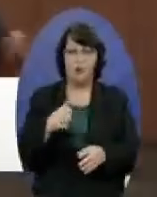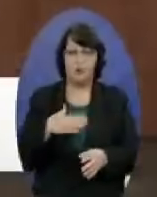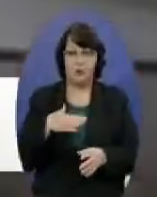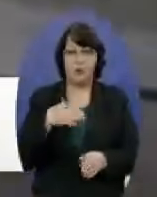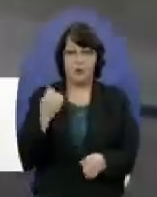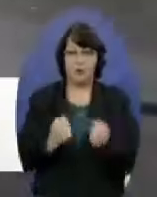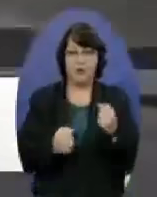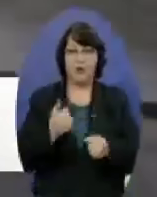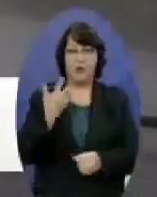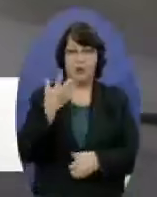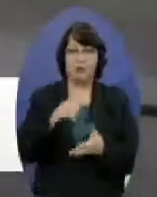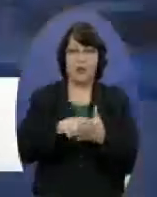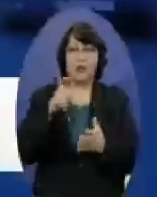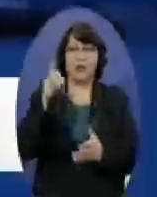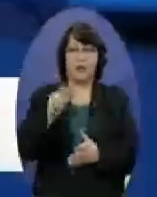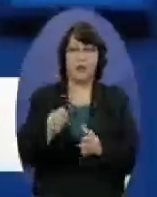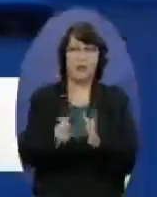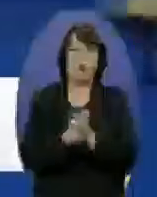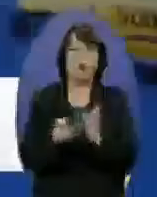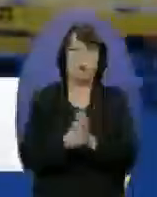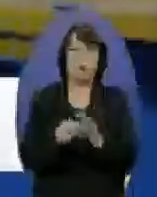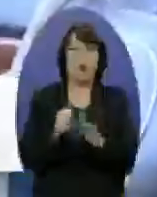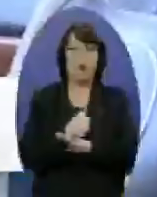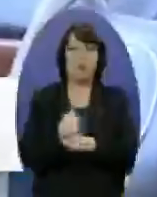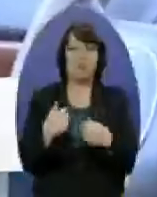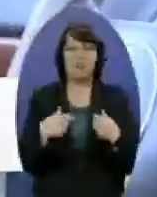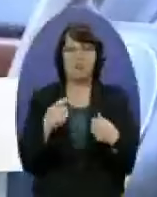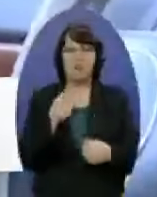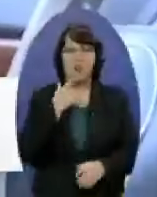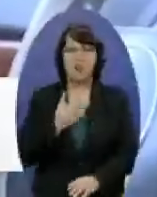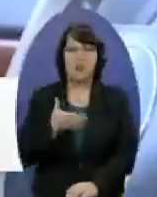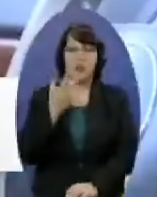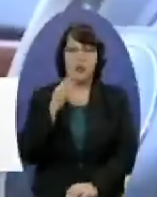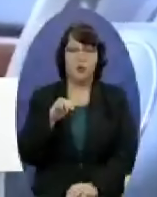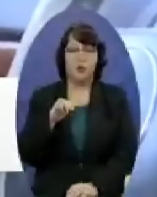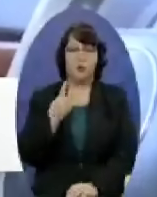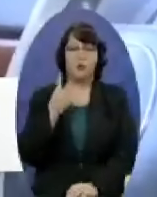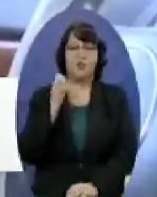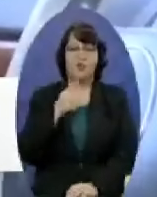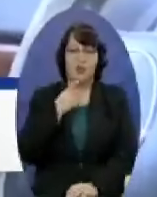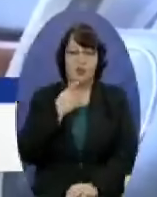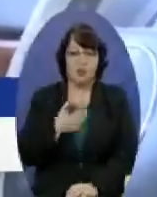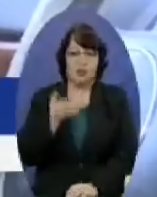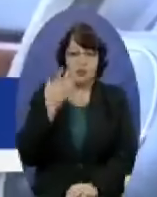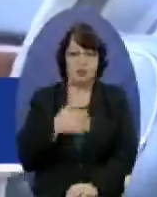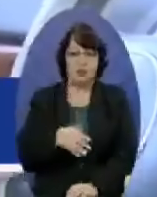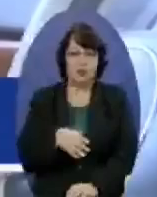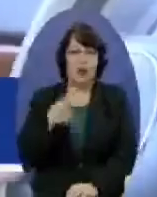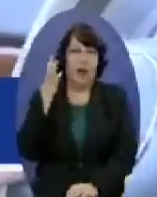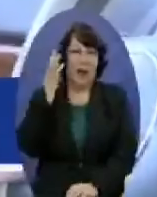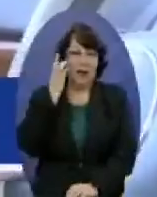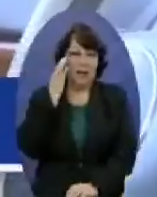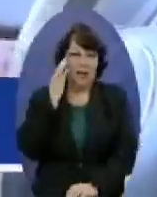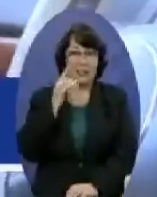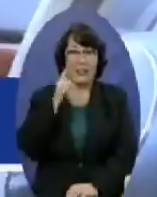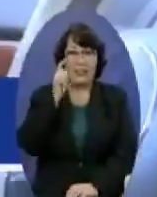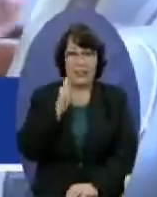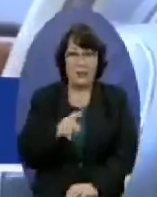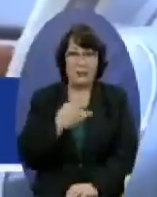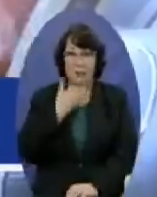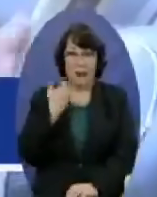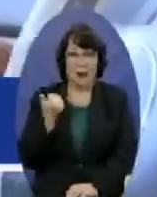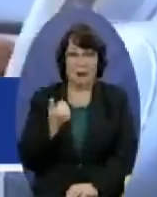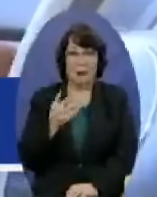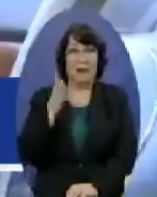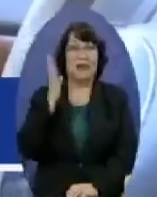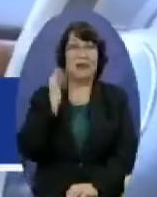гэдгийг аялагч төвшин жаргал хэлж байсан юм а. Хүмүүс бас ингэж бодоод байдаг. Хилгүй юм чи яаж явах юм гэж бодоод байдаг. Хил бол хоёр